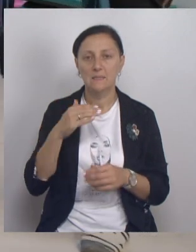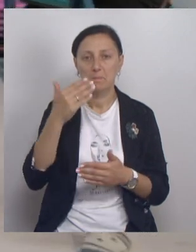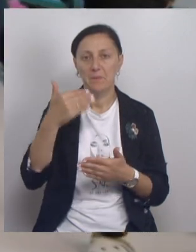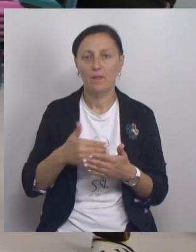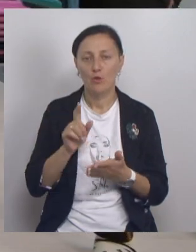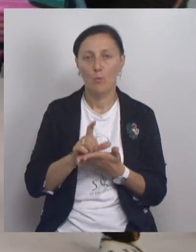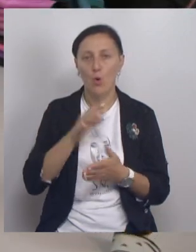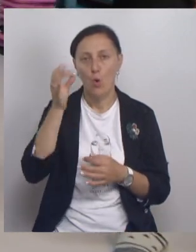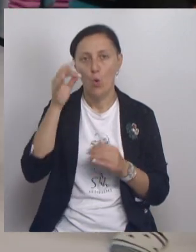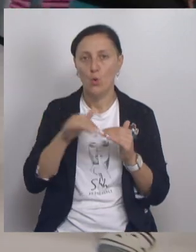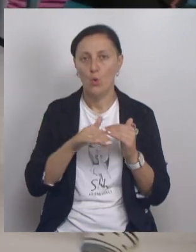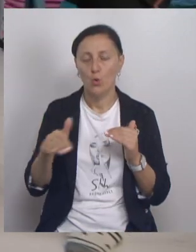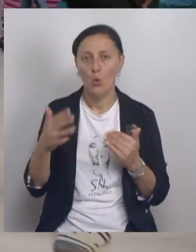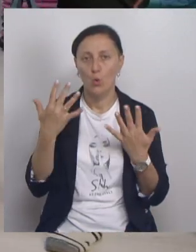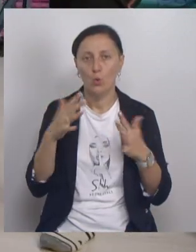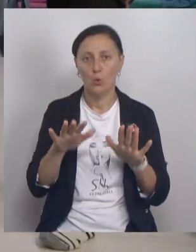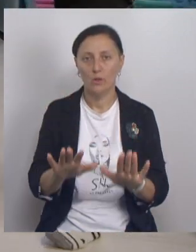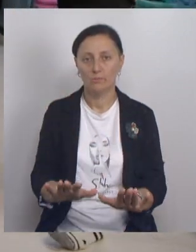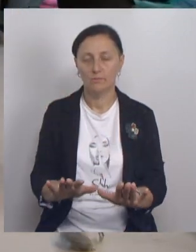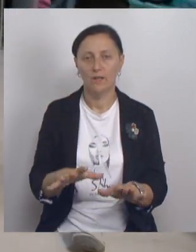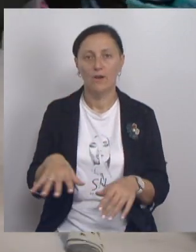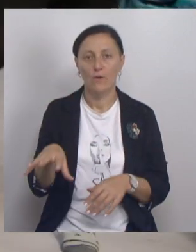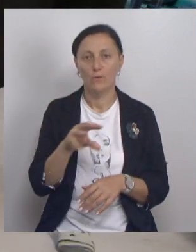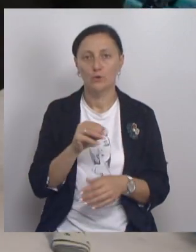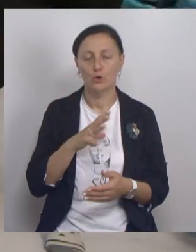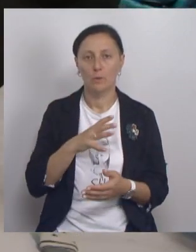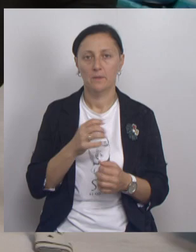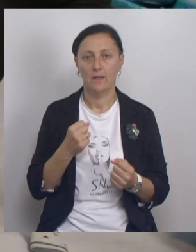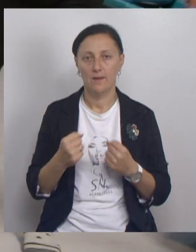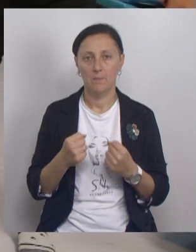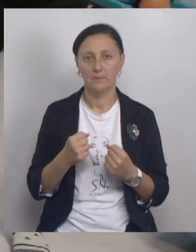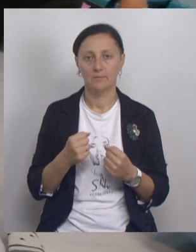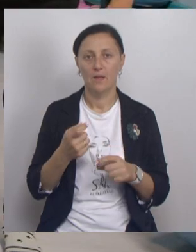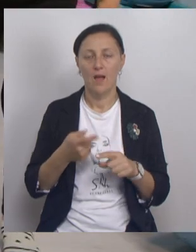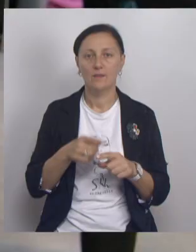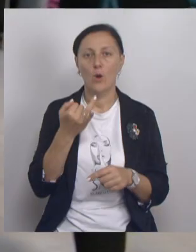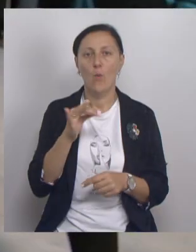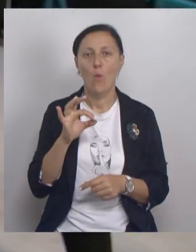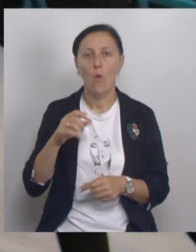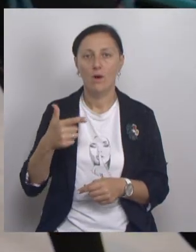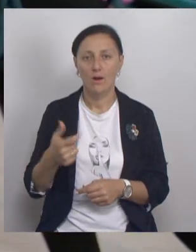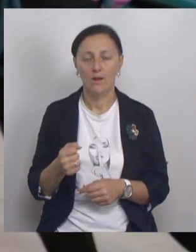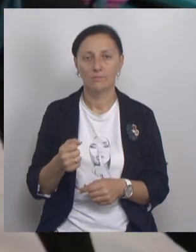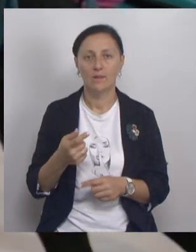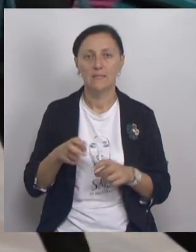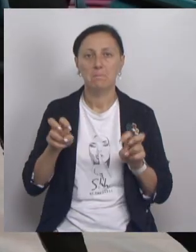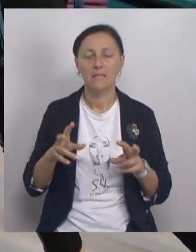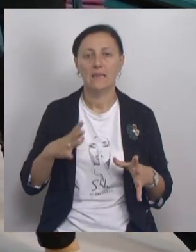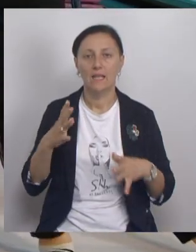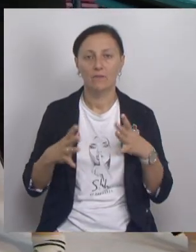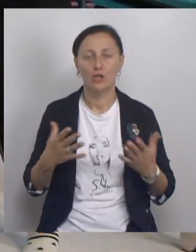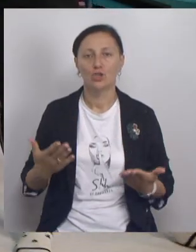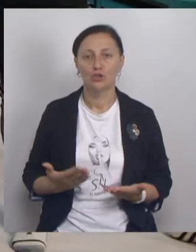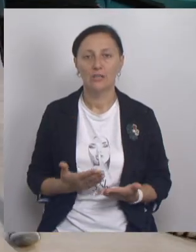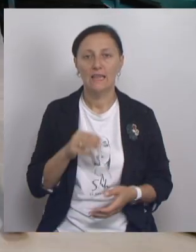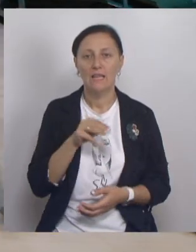ровная, руки в пол, все подтянуто. Аэро-йога, нейрографика, онлайн-тренировки. Жизнь